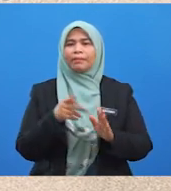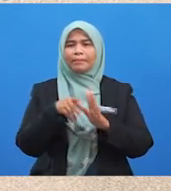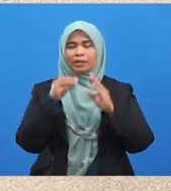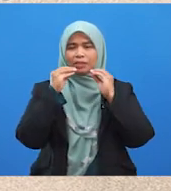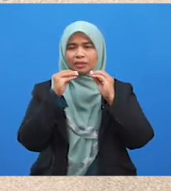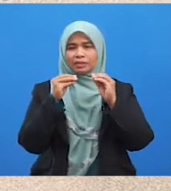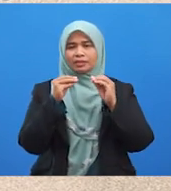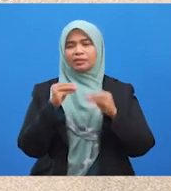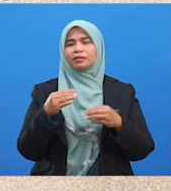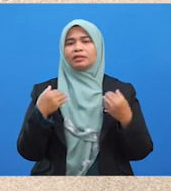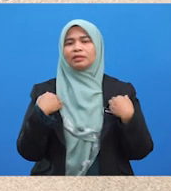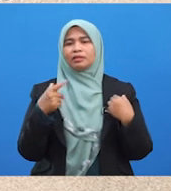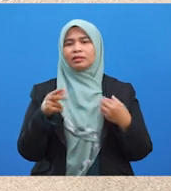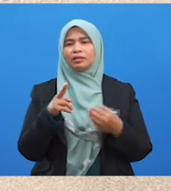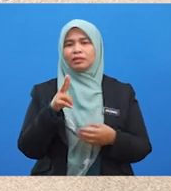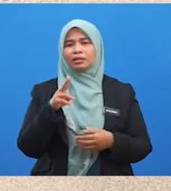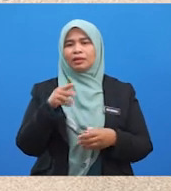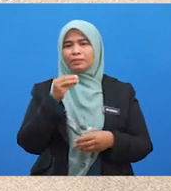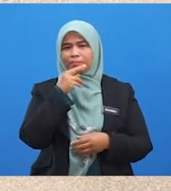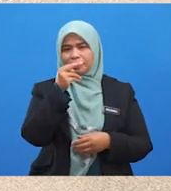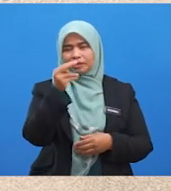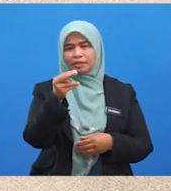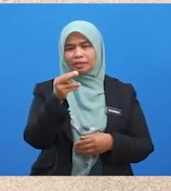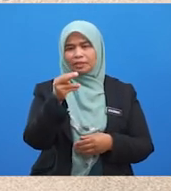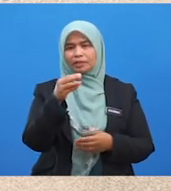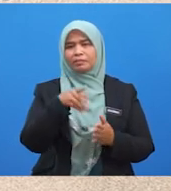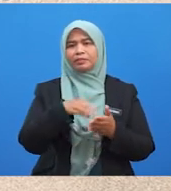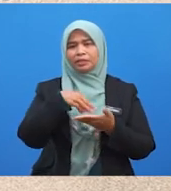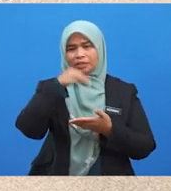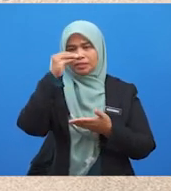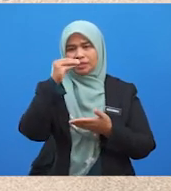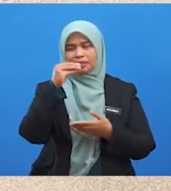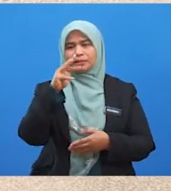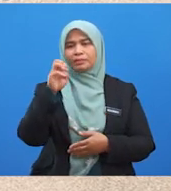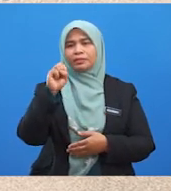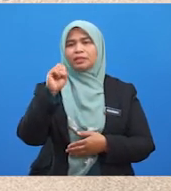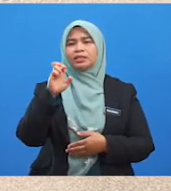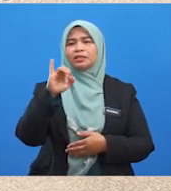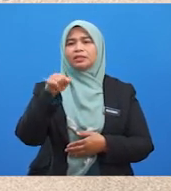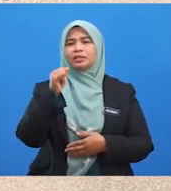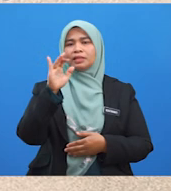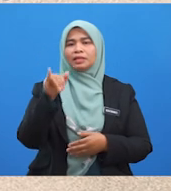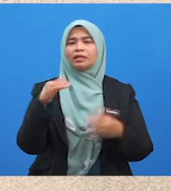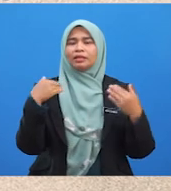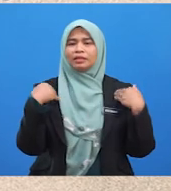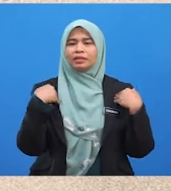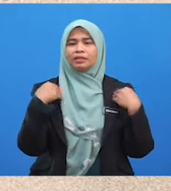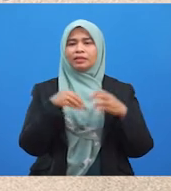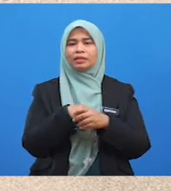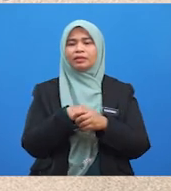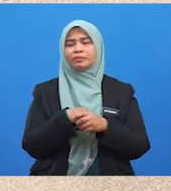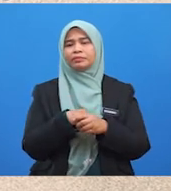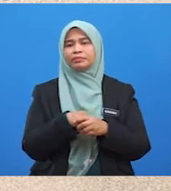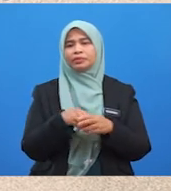pula merupakan unsur pesanan, iktibar dan mesej yang terdapat dalam